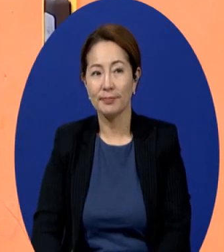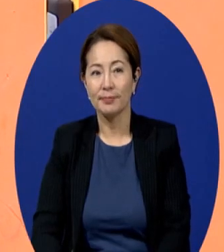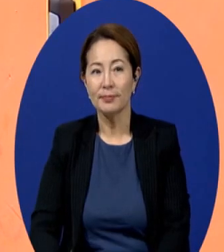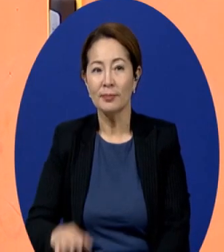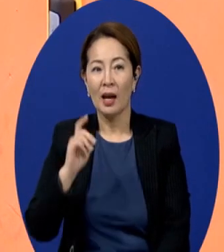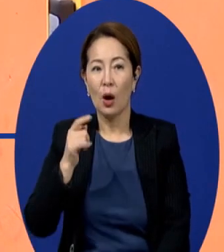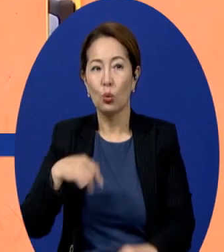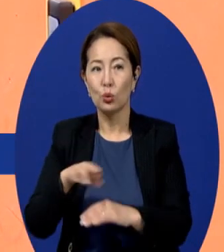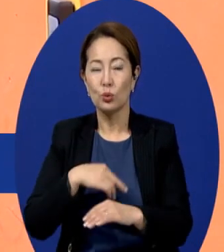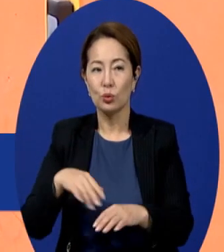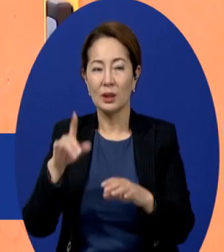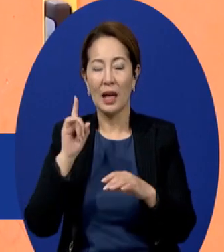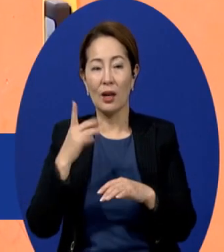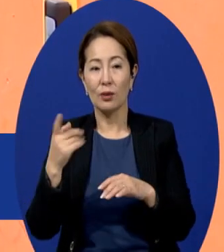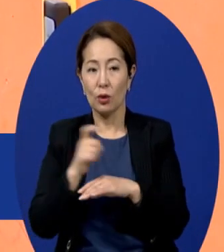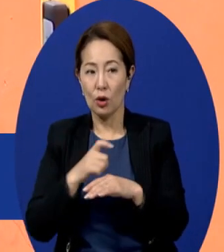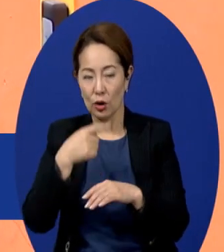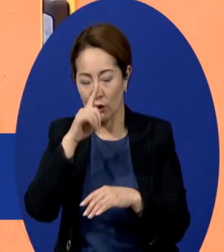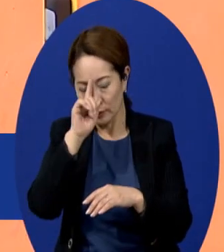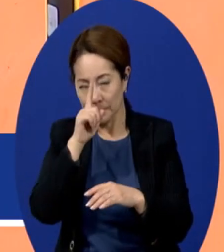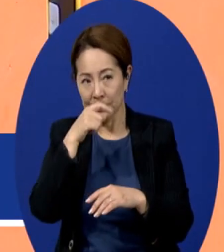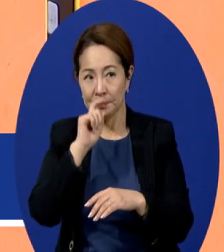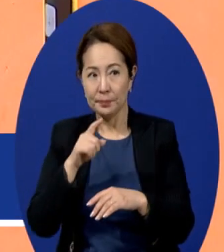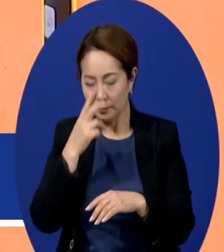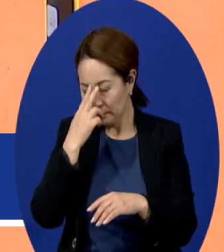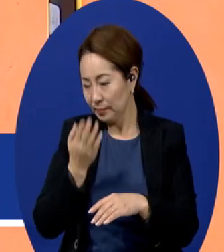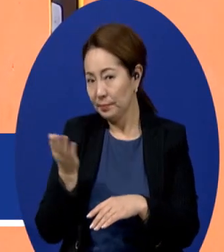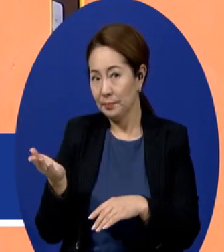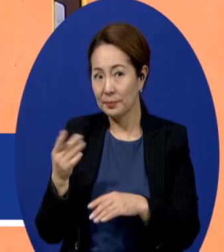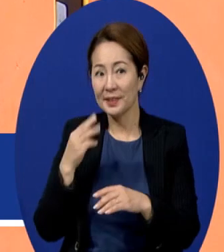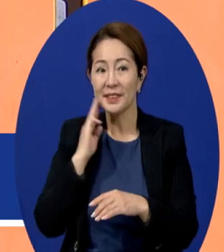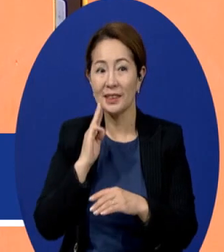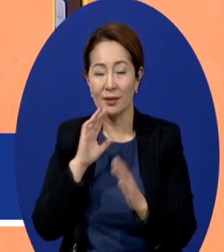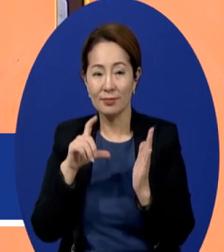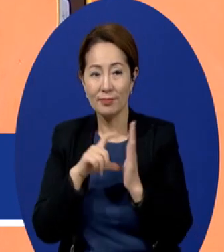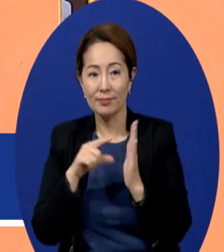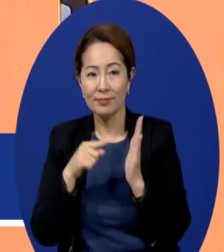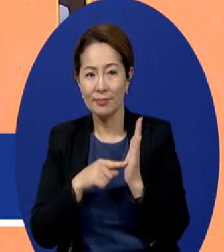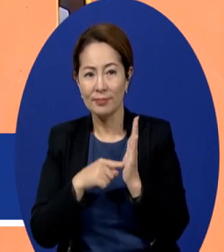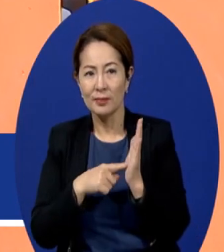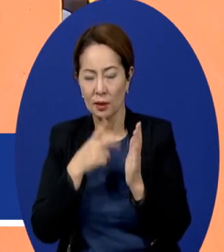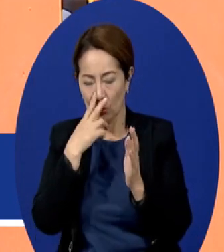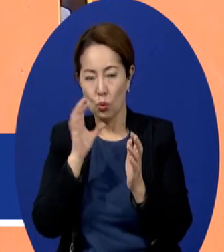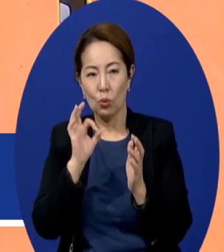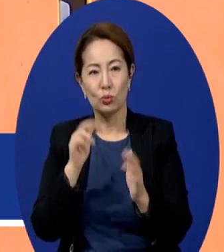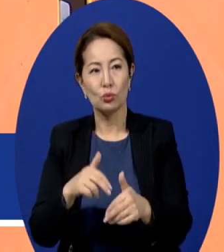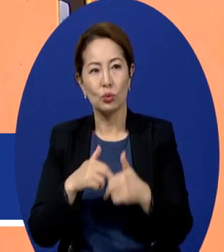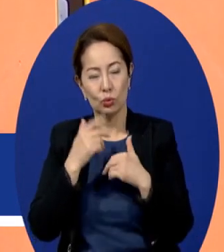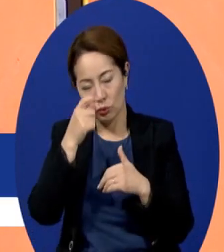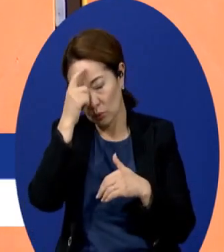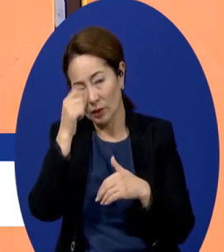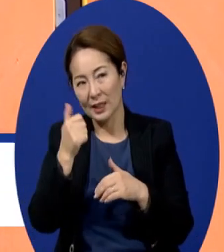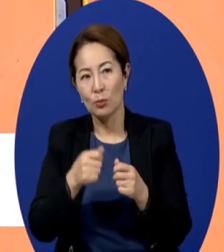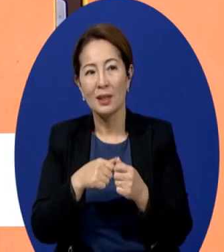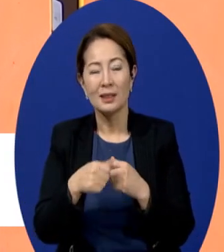Тэгээ хан уулт үргийн 15 дугаар хорооны өрхөн имлэгтэр ирсэн байна. За миний энд харагдаж байгаа шар хонх бол хамгийн хүнээ бодсон ухаалаг хэрнээ